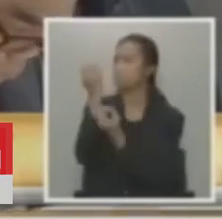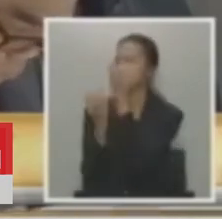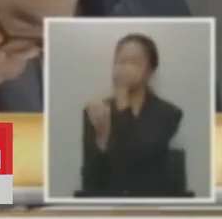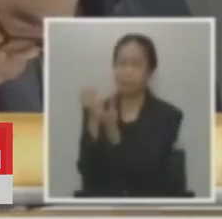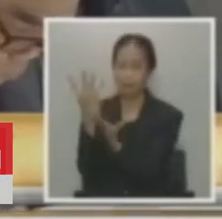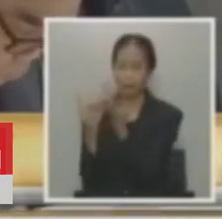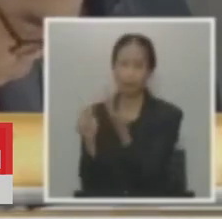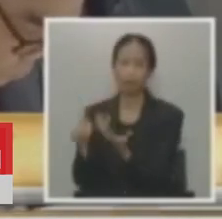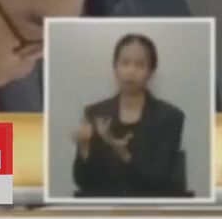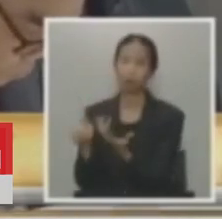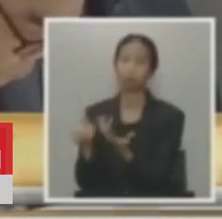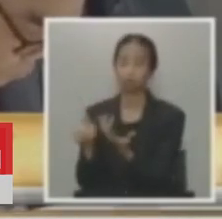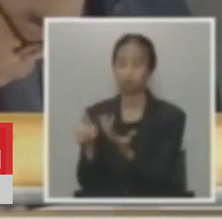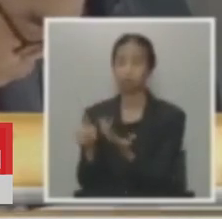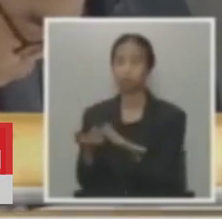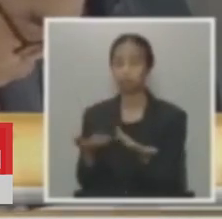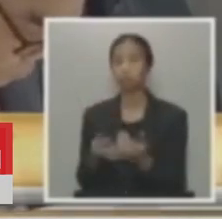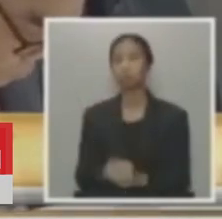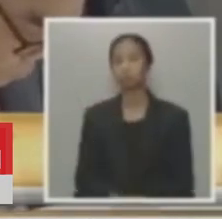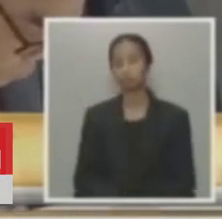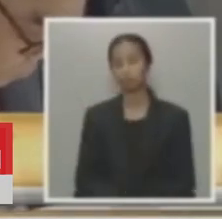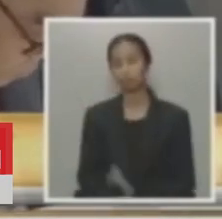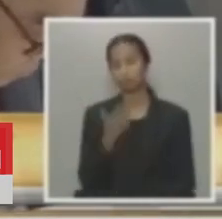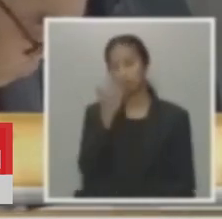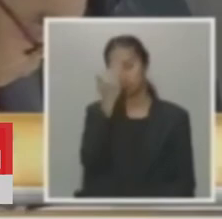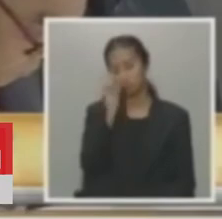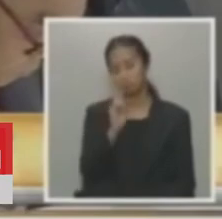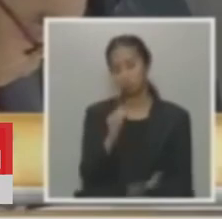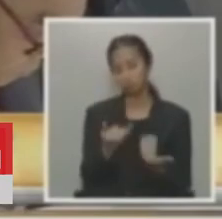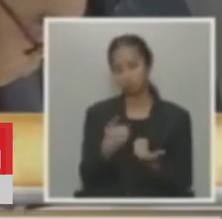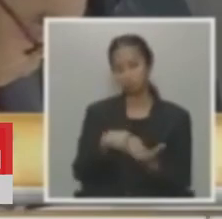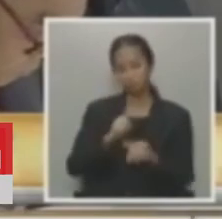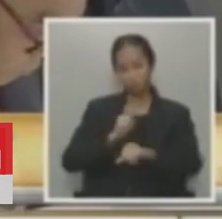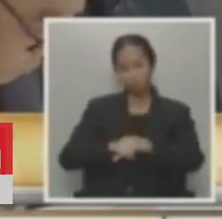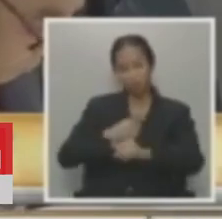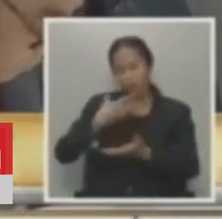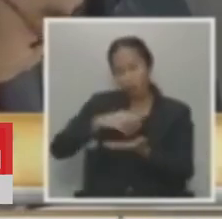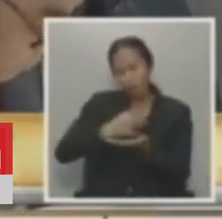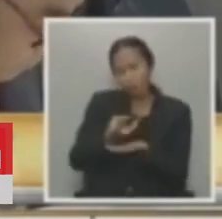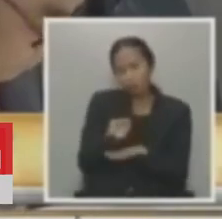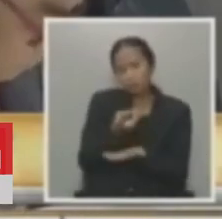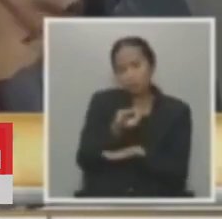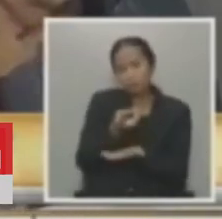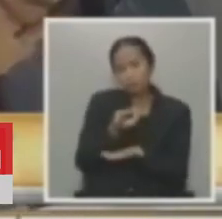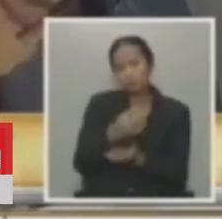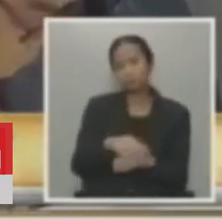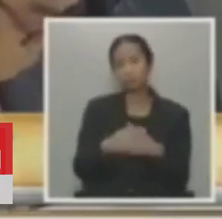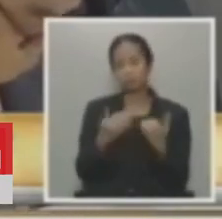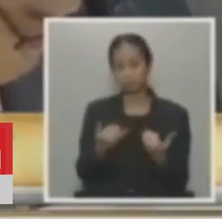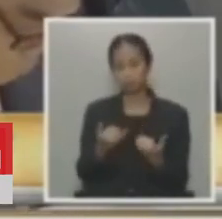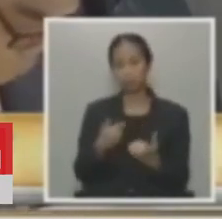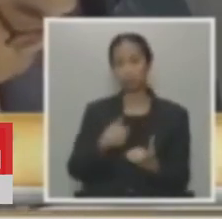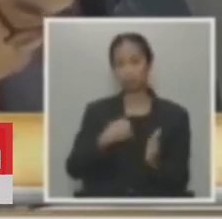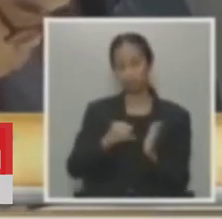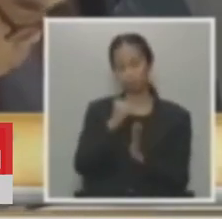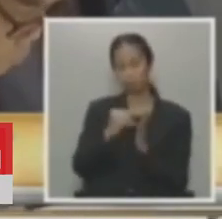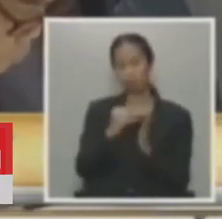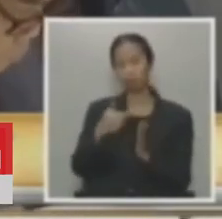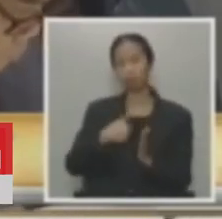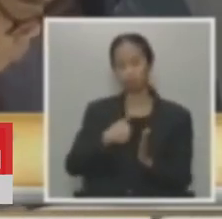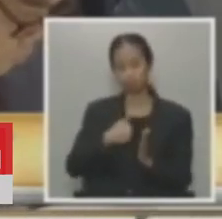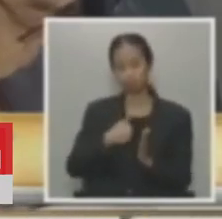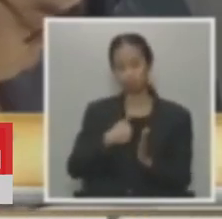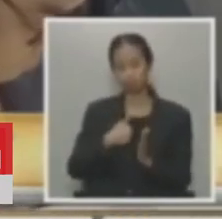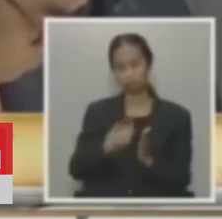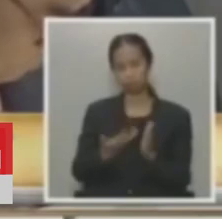กล่าวแบบนั้นเนื่องจากเวลามันสั้นเนี่ยผมต้องบอกว่าในพื้นที่ของผมทั้งหมดเนี่ย